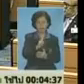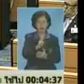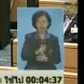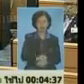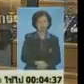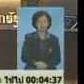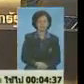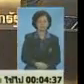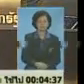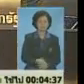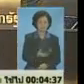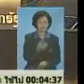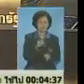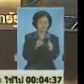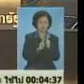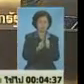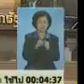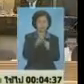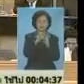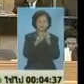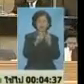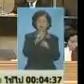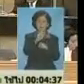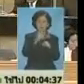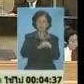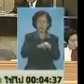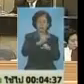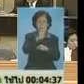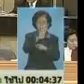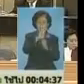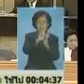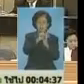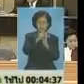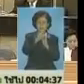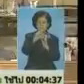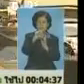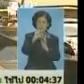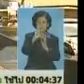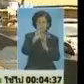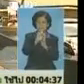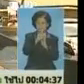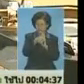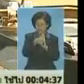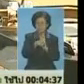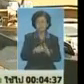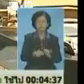ท่านรองนายกครับผู้ถามใช้เวลาไป4นาที37วินาทีนะครับเชิญท่านรองนายกครับ ท่านประ